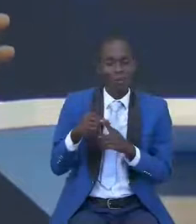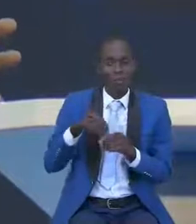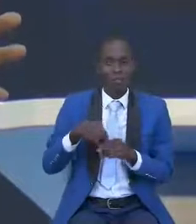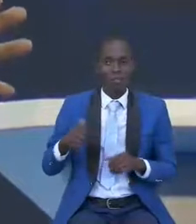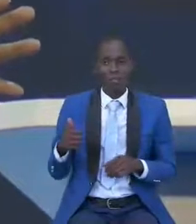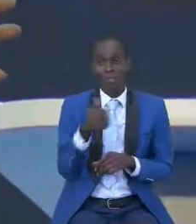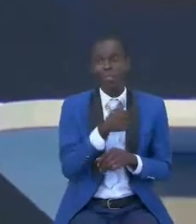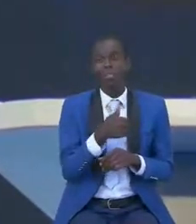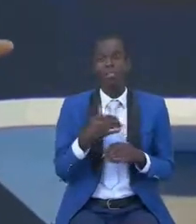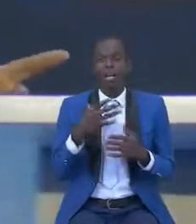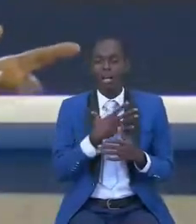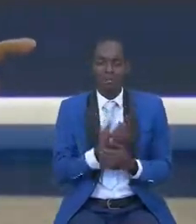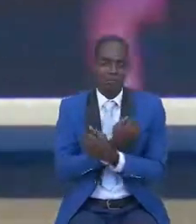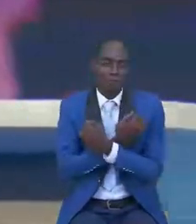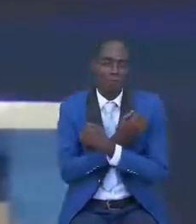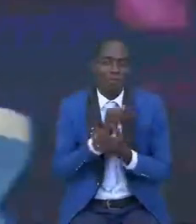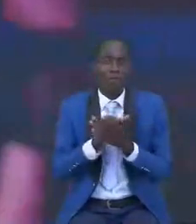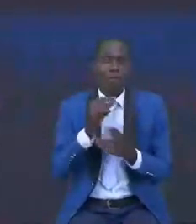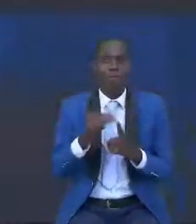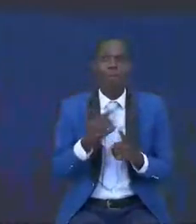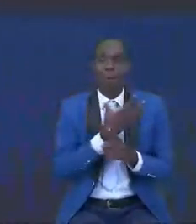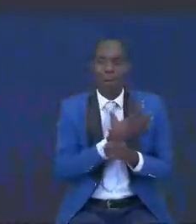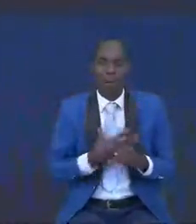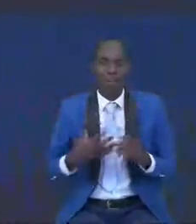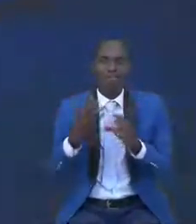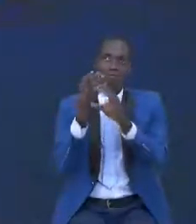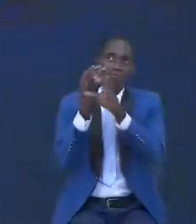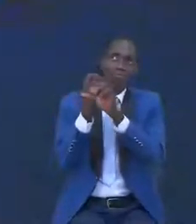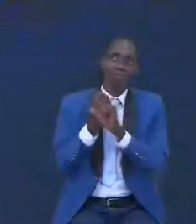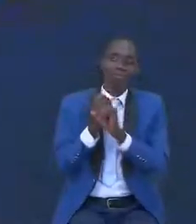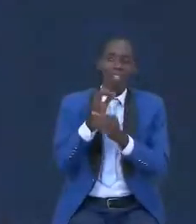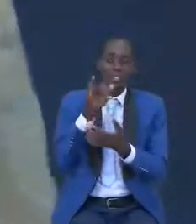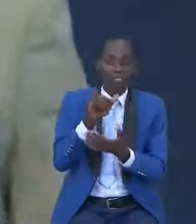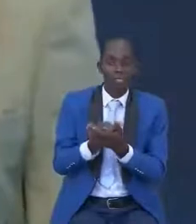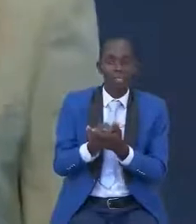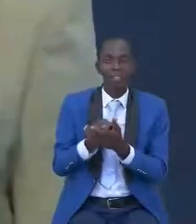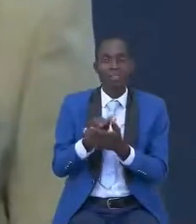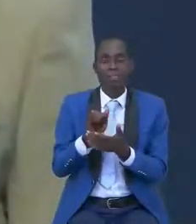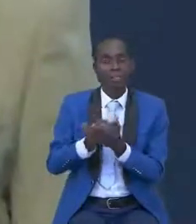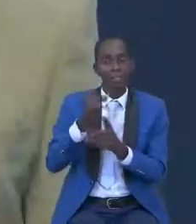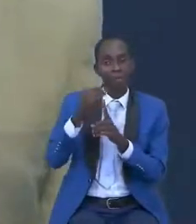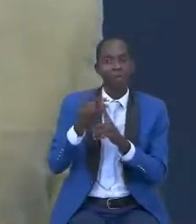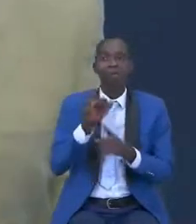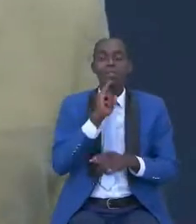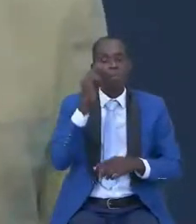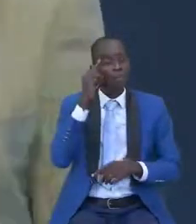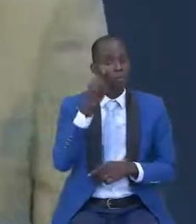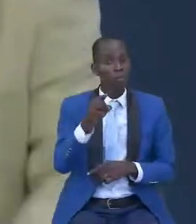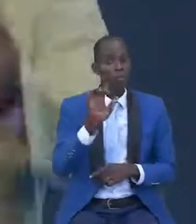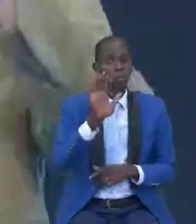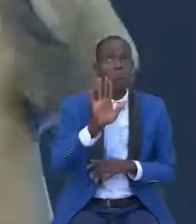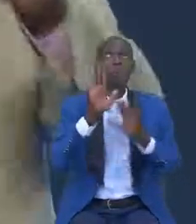tu intériorises, tu personnalises cette parole, comme tu embrasses cette parole, et tu réclames que